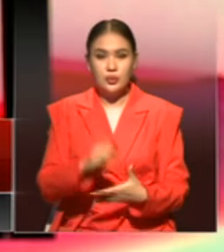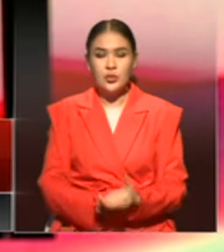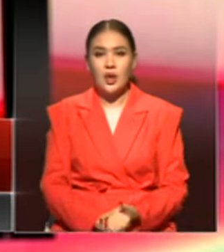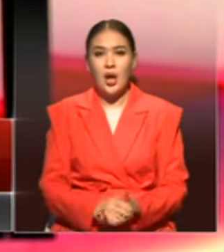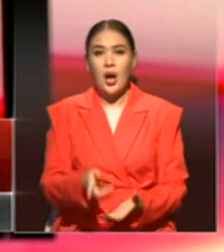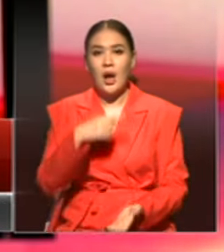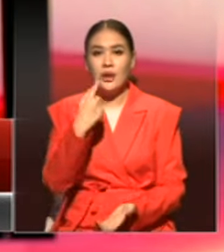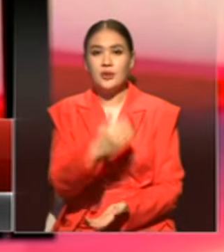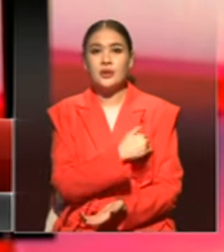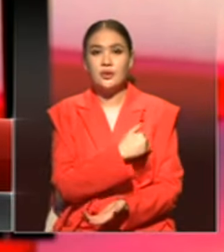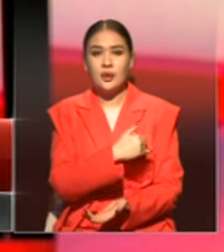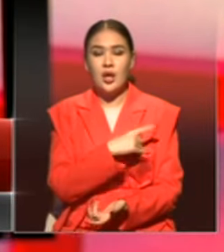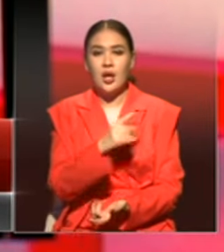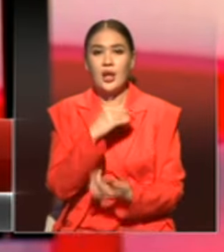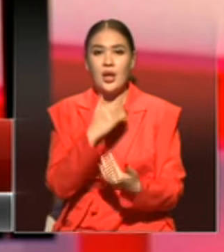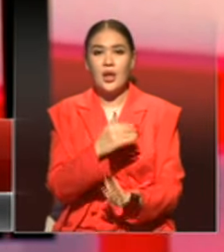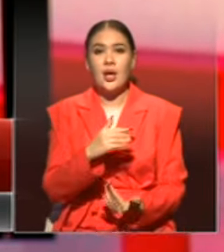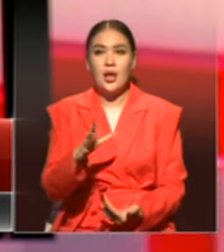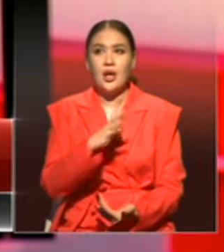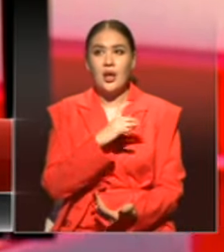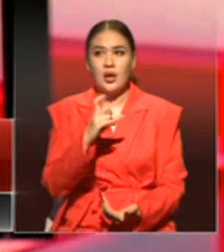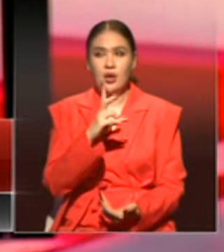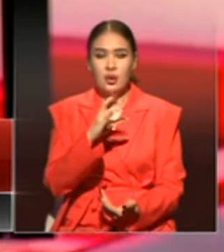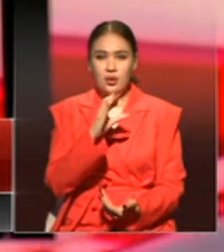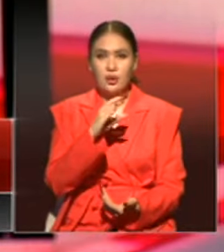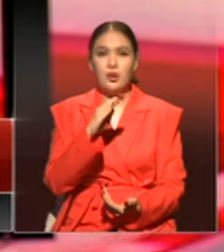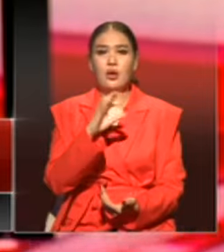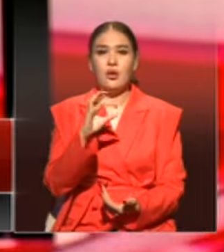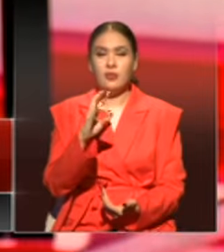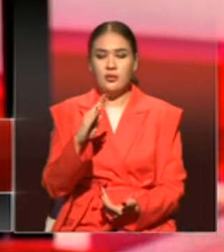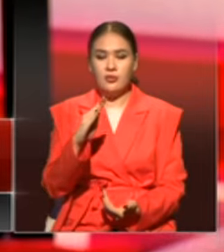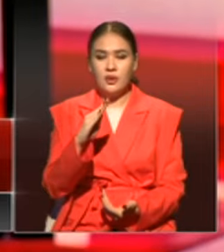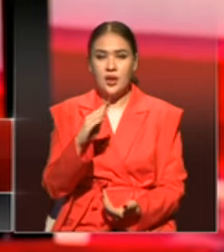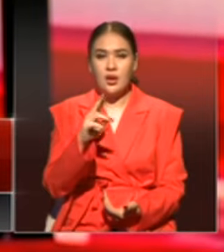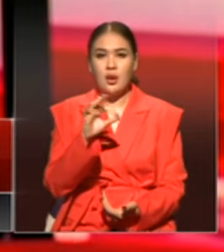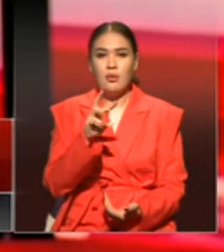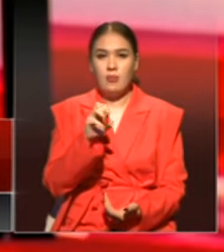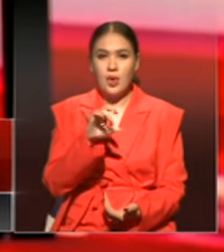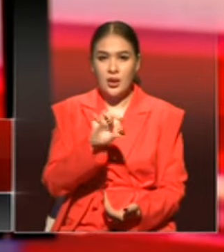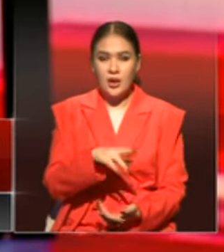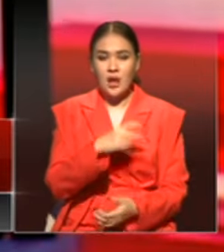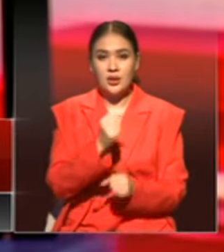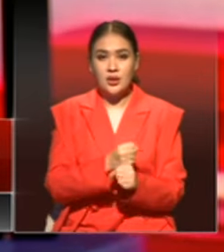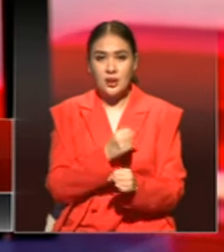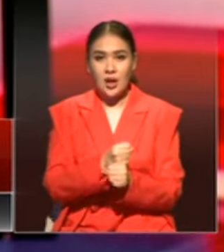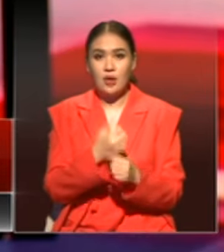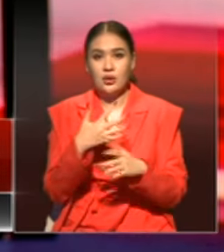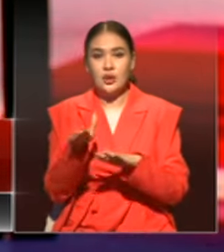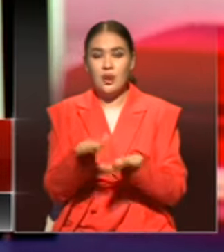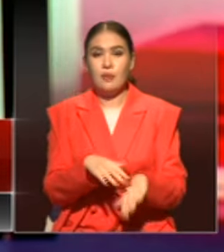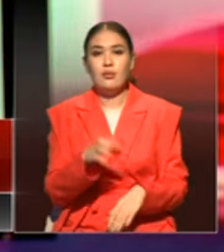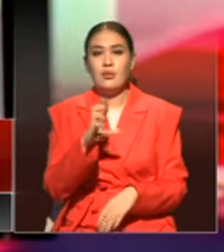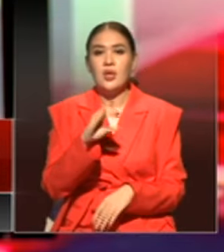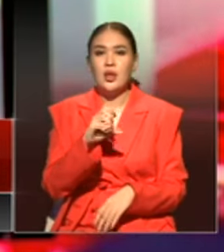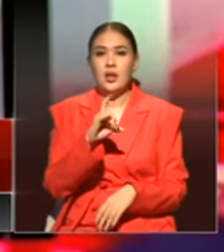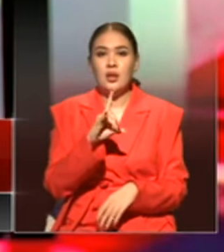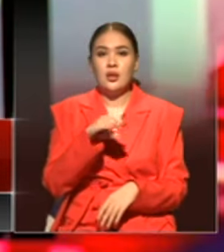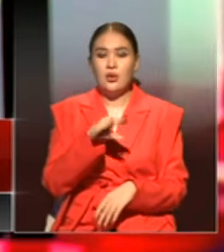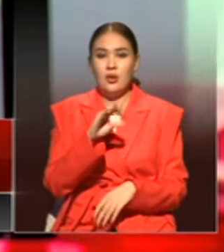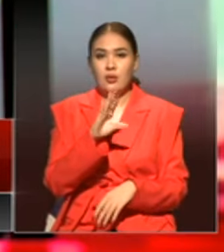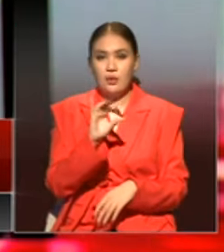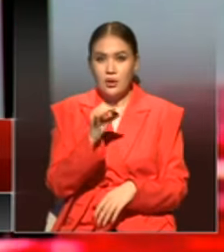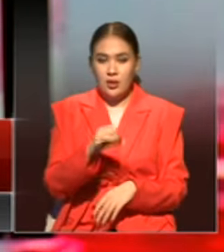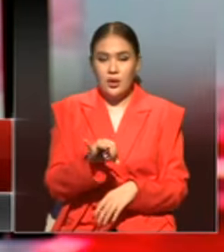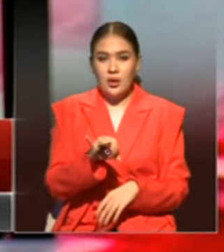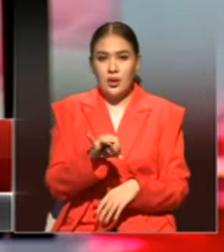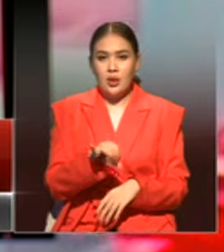айтайын дегенім, біз жаңағы Экомав компаниясы отандық өнім өндірушіміз ғой. Өнім өндіруші болғанда біз жаңағы бытовой отходтарды емес, в основном